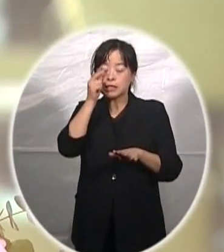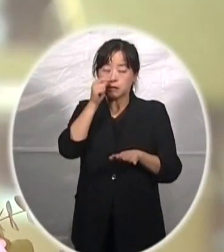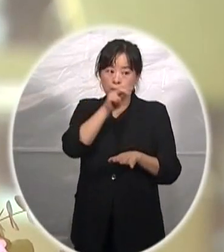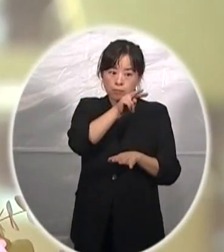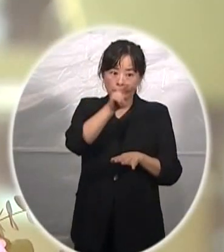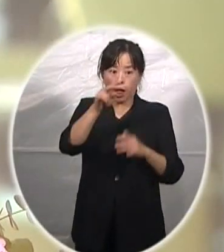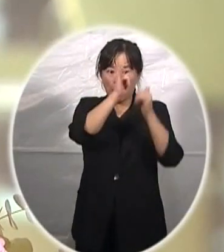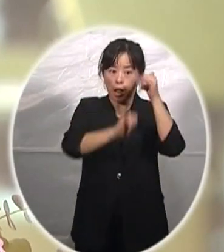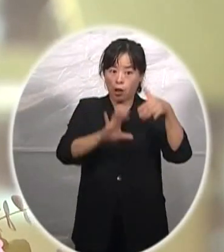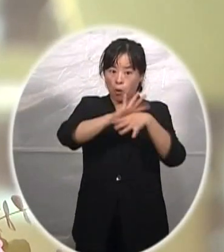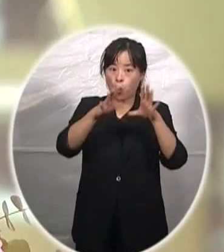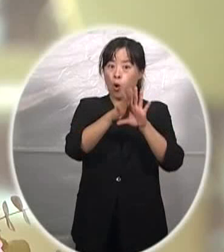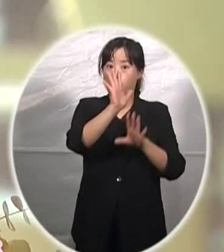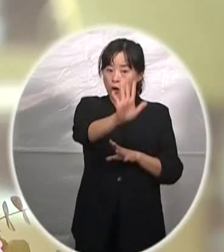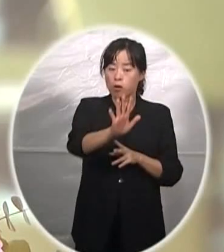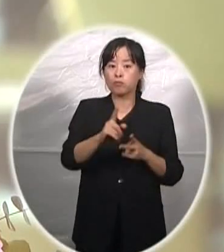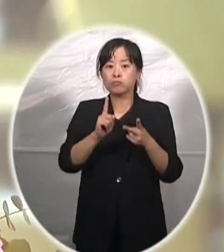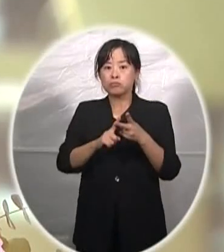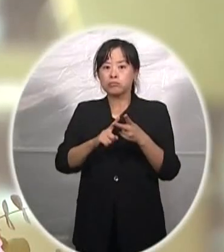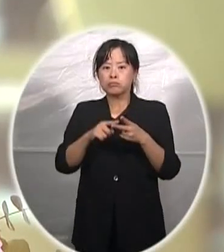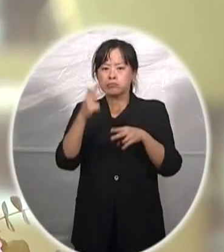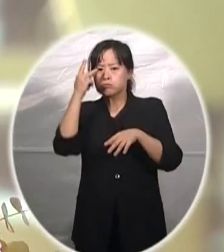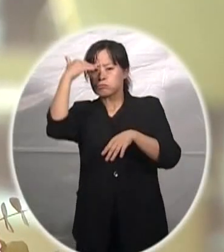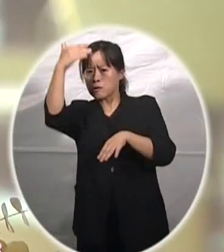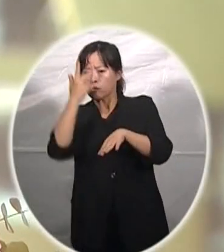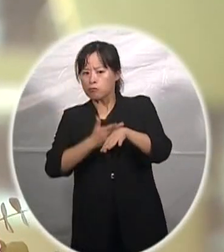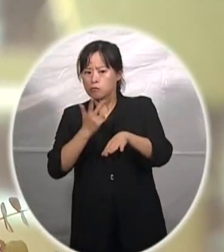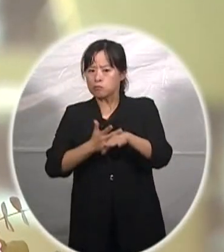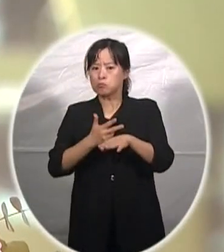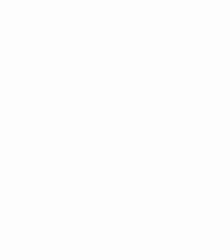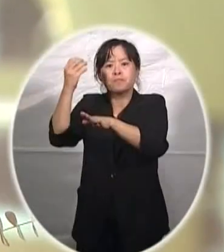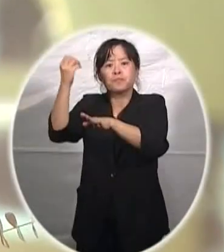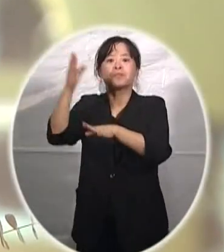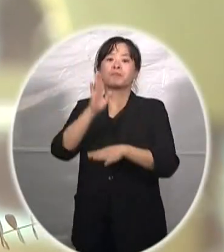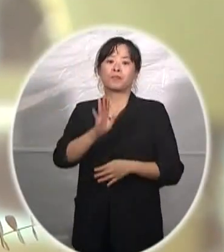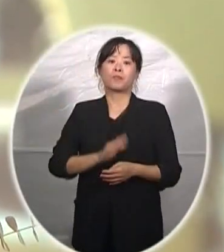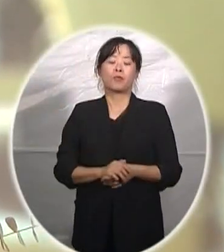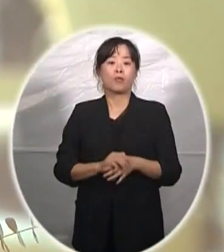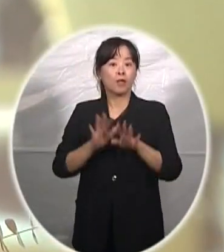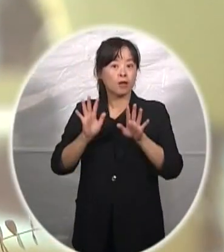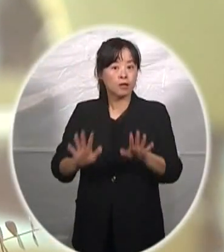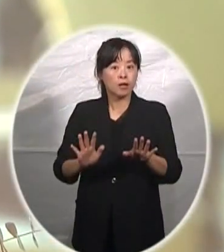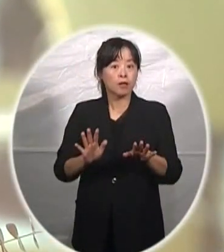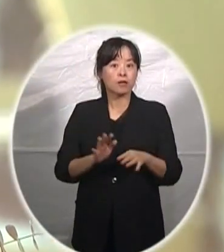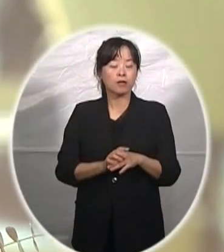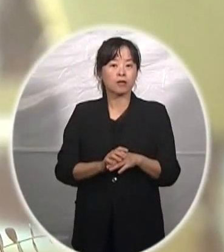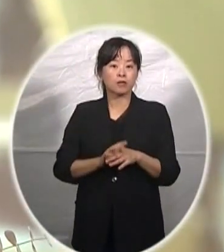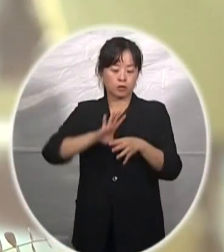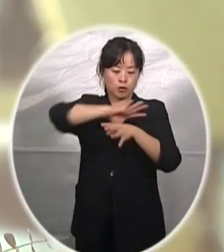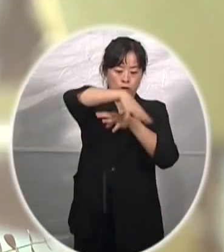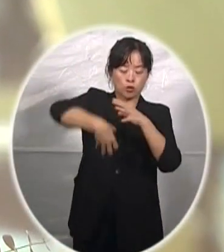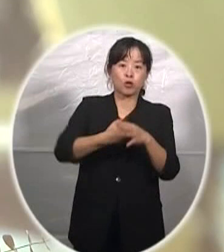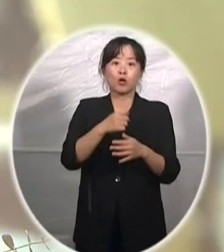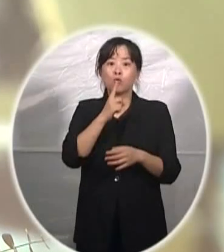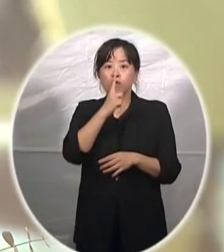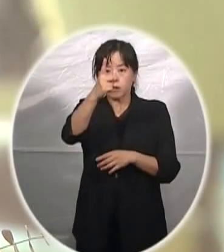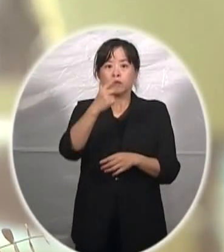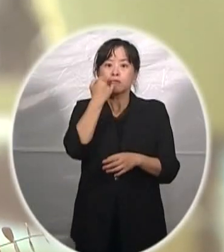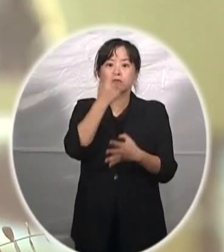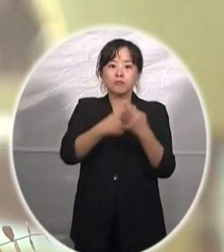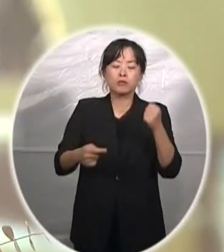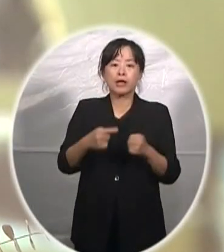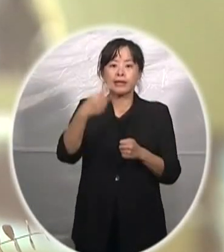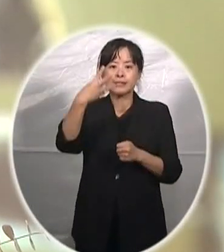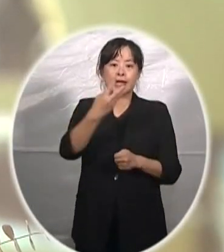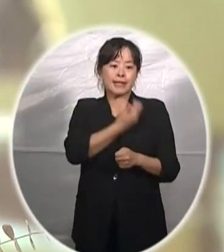但有历史文化，更有着高科技的产业。目前全球唯一可量产